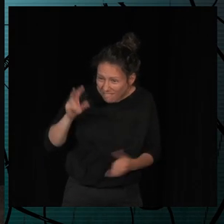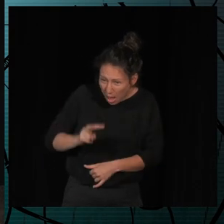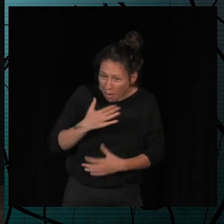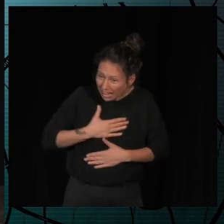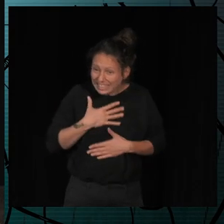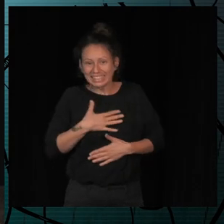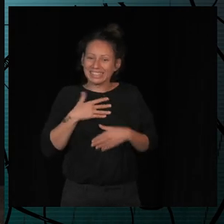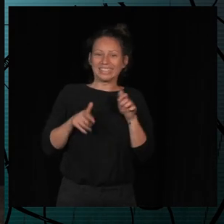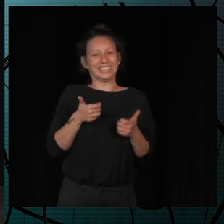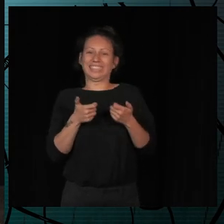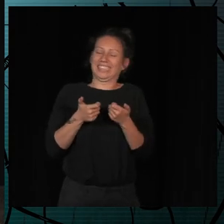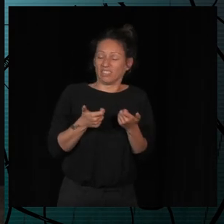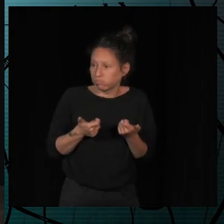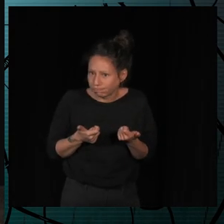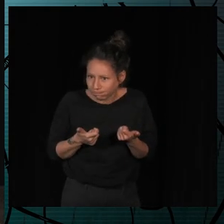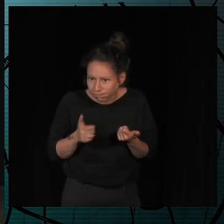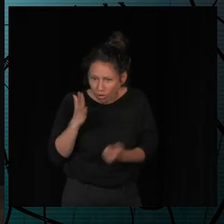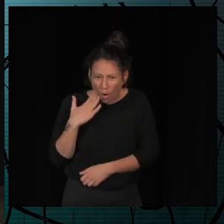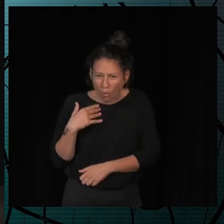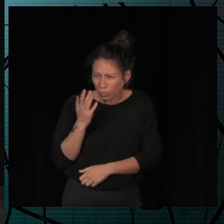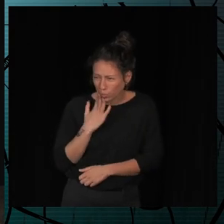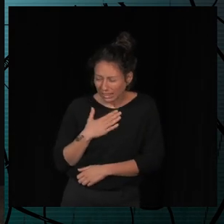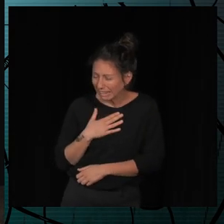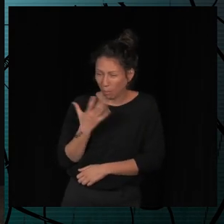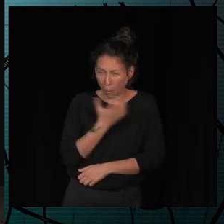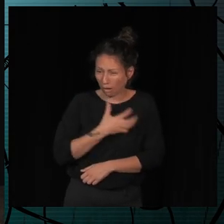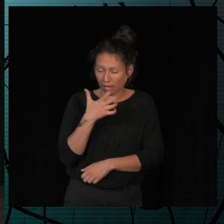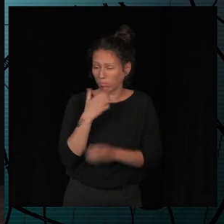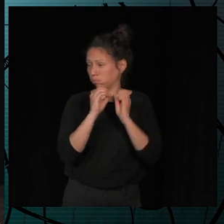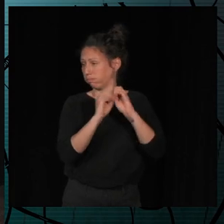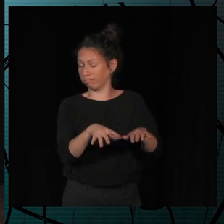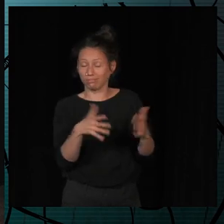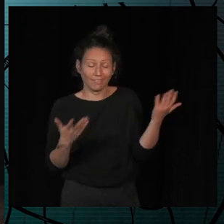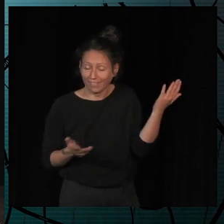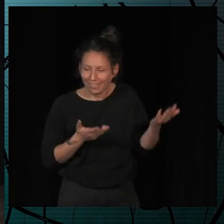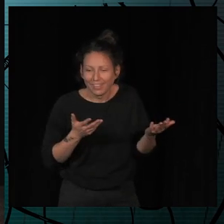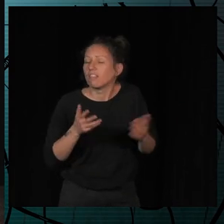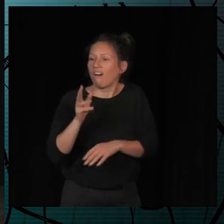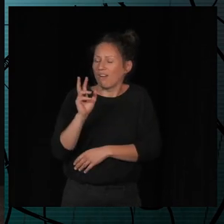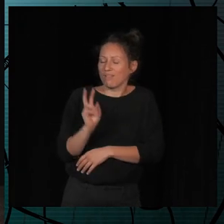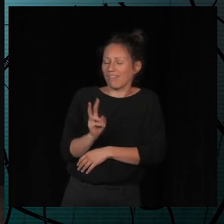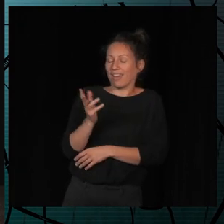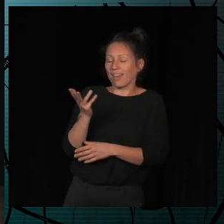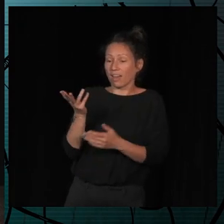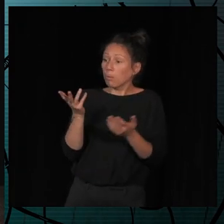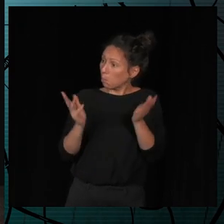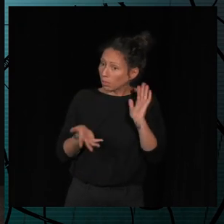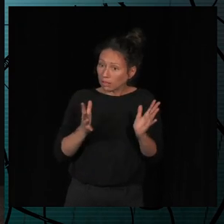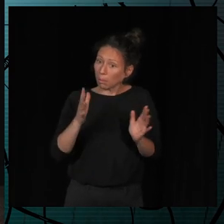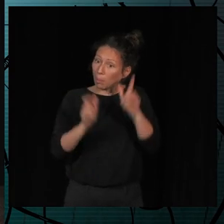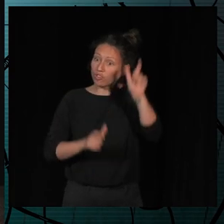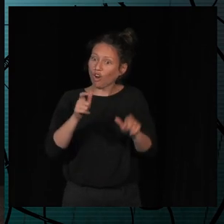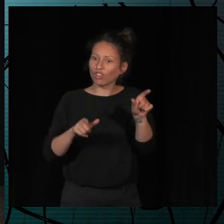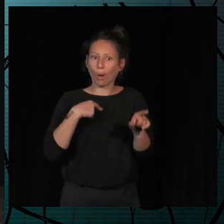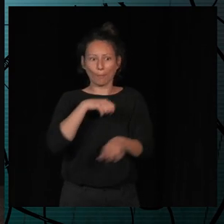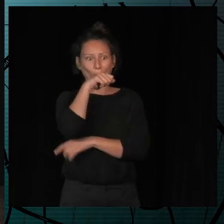joué mais on s'ennuie mais au bout d'un quart d'heure on laisse tout tomber enfin bon bref mais peut-être il y a des gens qui qui aiment ça et tant mieux